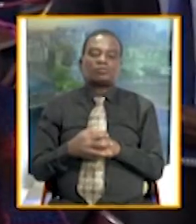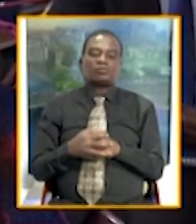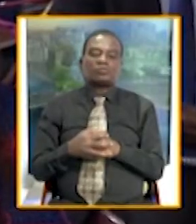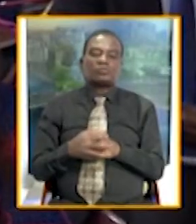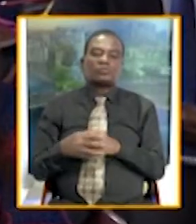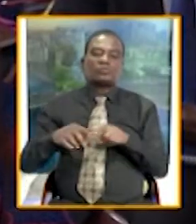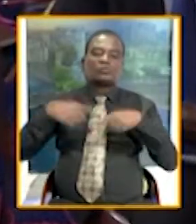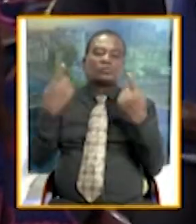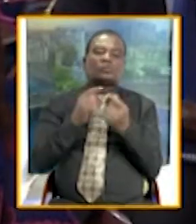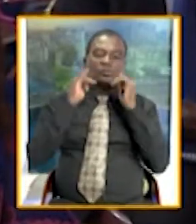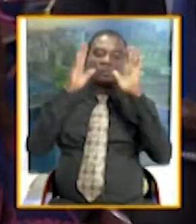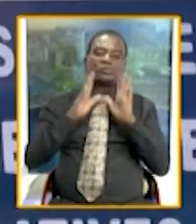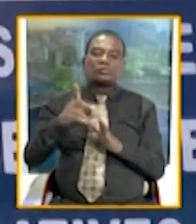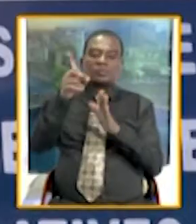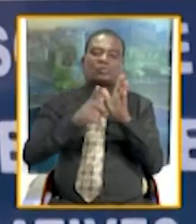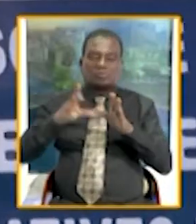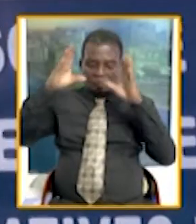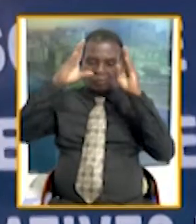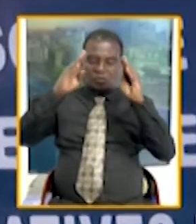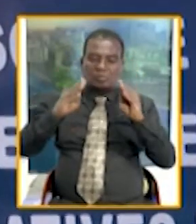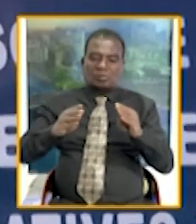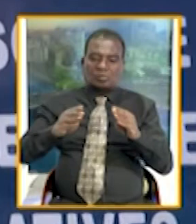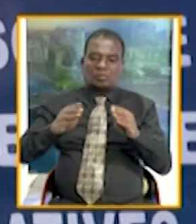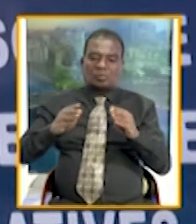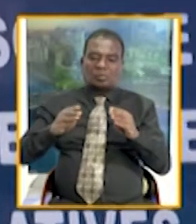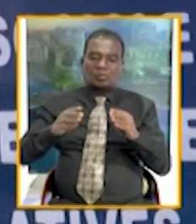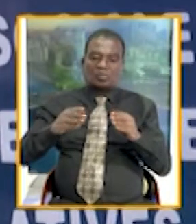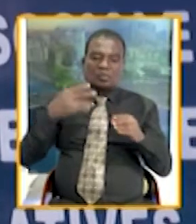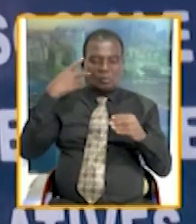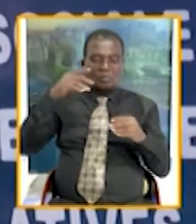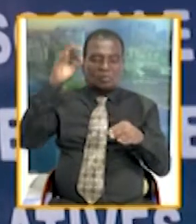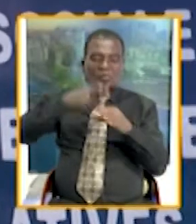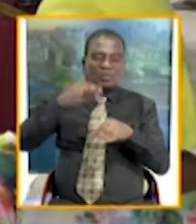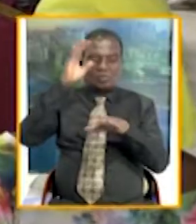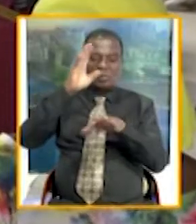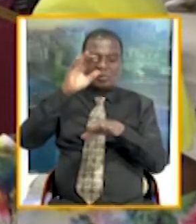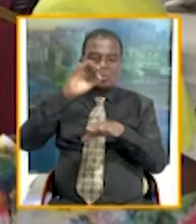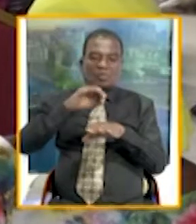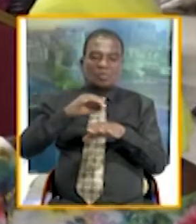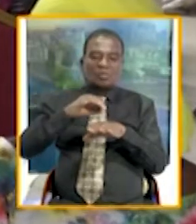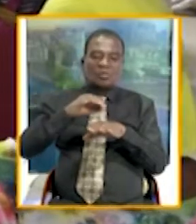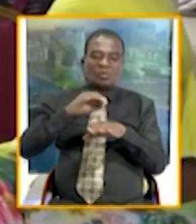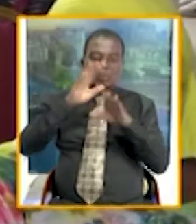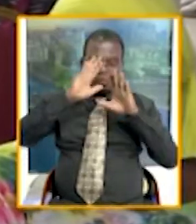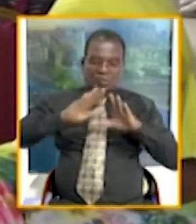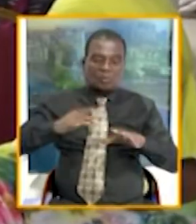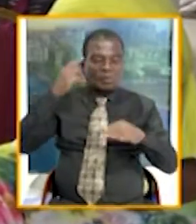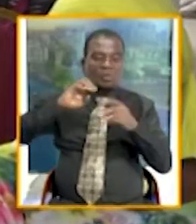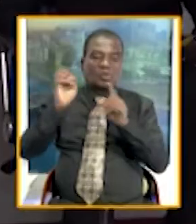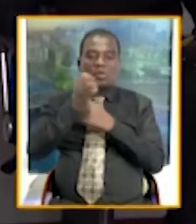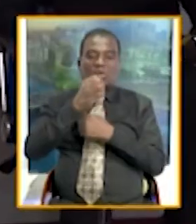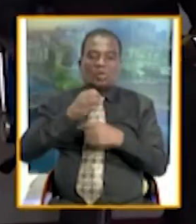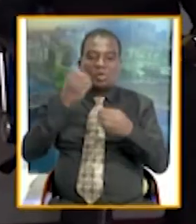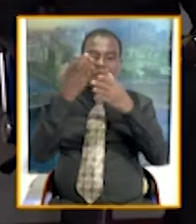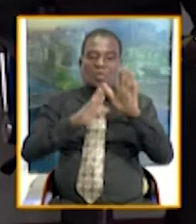Le mouvement ivoirien des droits humains MIDH veut des élections législatives apaisées. Pour éviter des pertes en vies